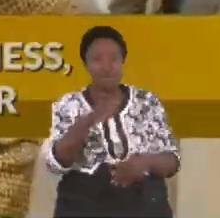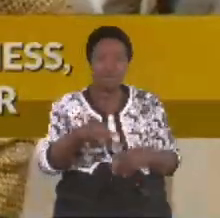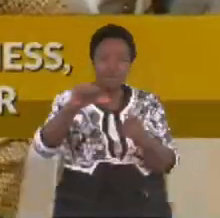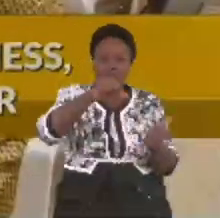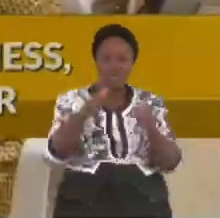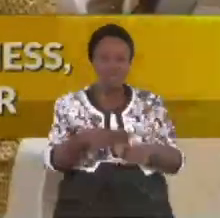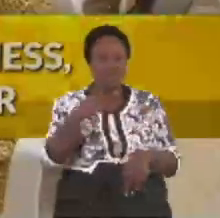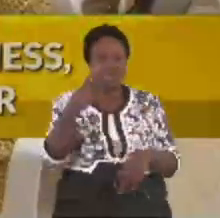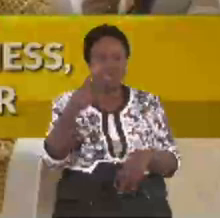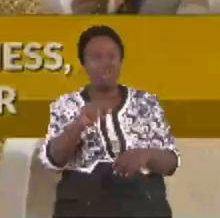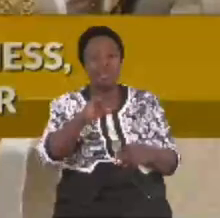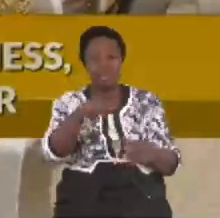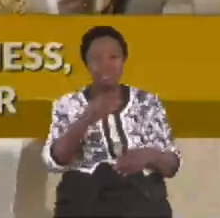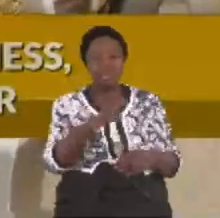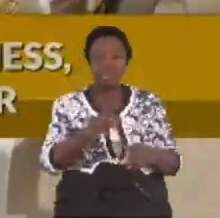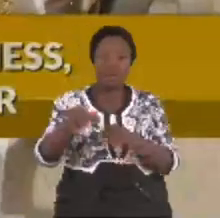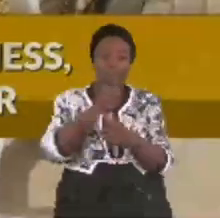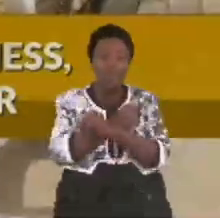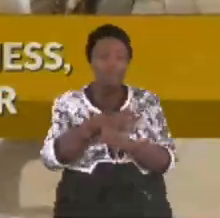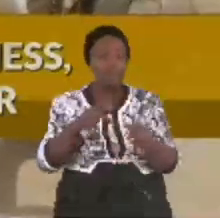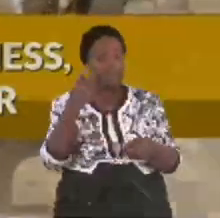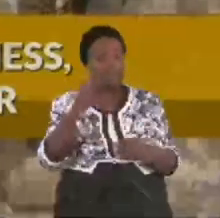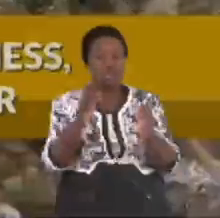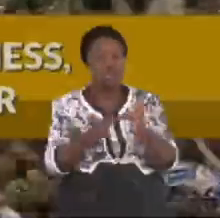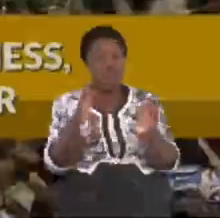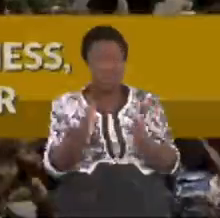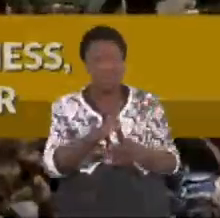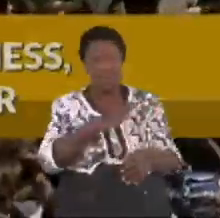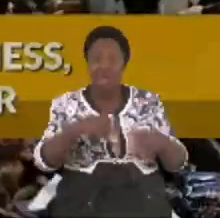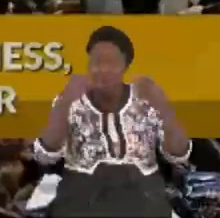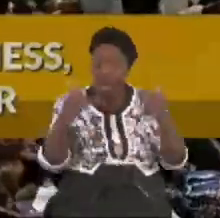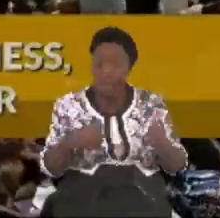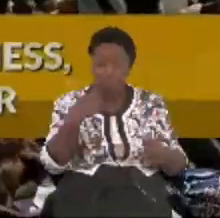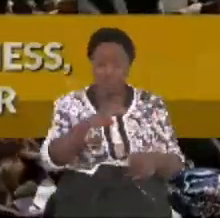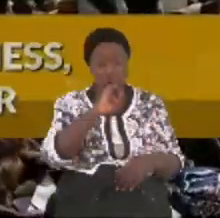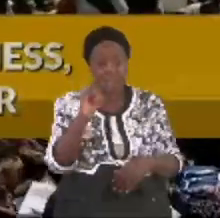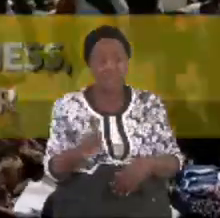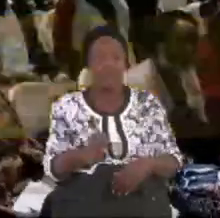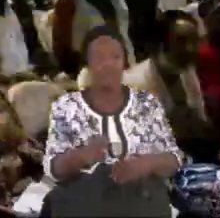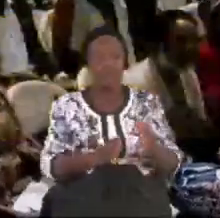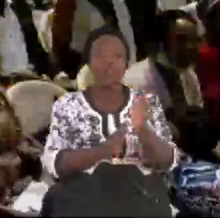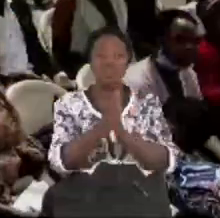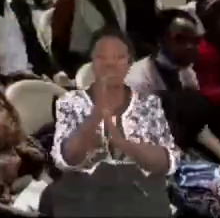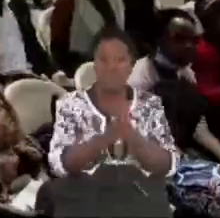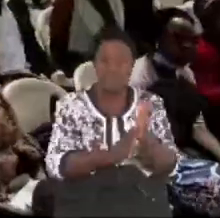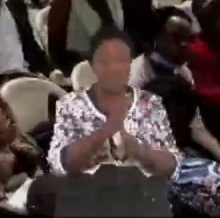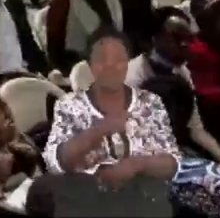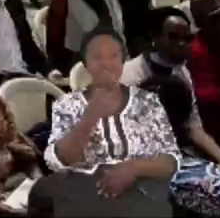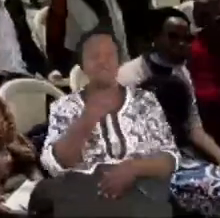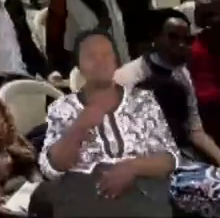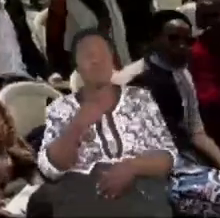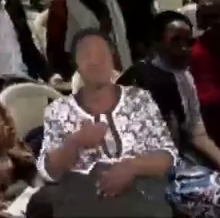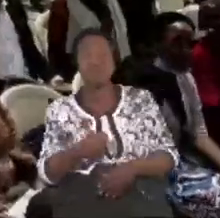le bien-aimé. Nous avons vu Jésus-Christ. Quiconque le veut, quiconque a soif, qu'il